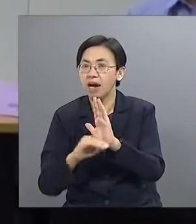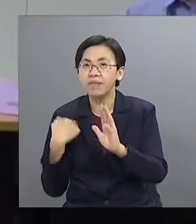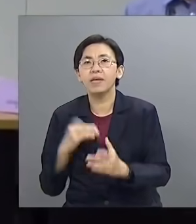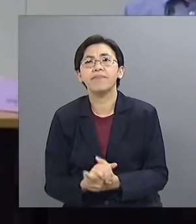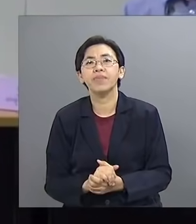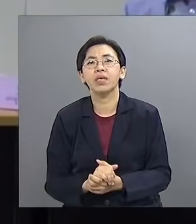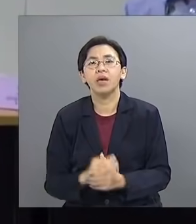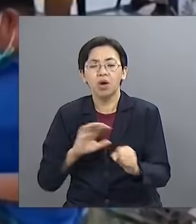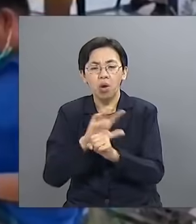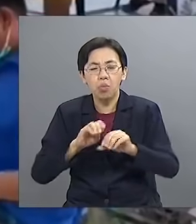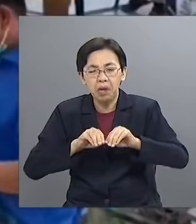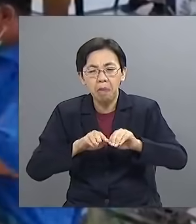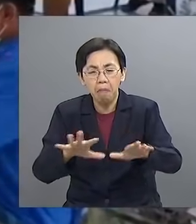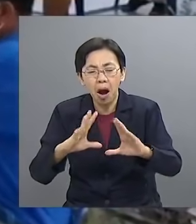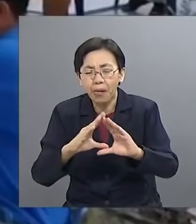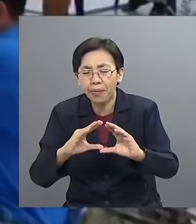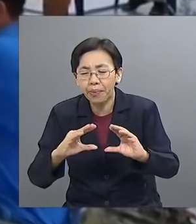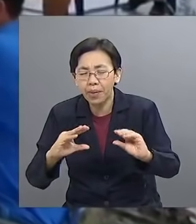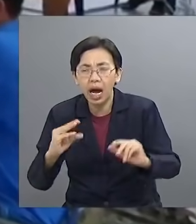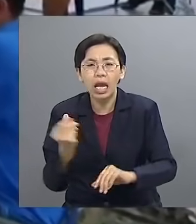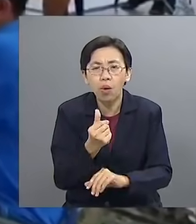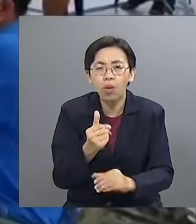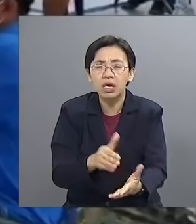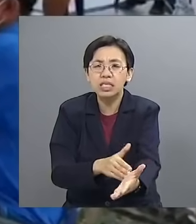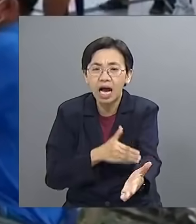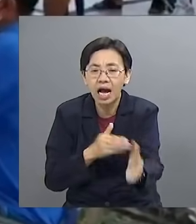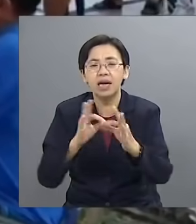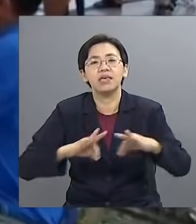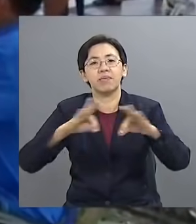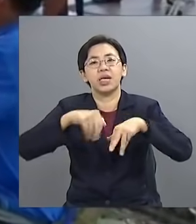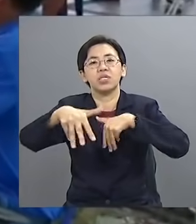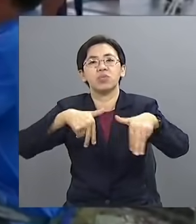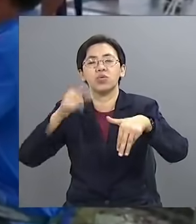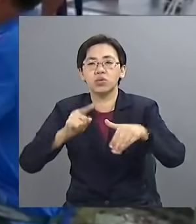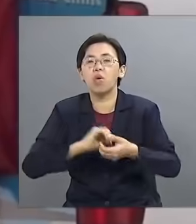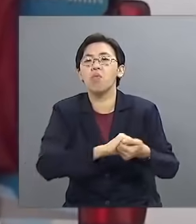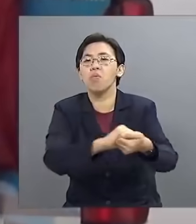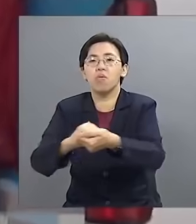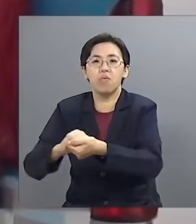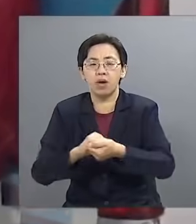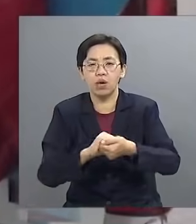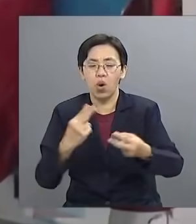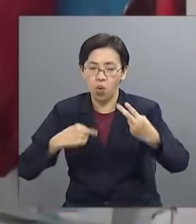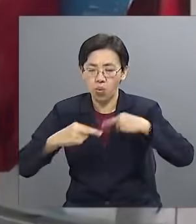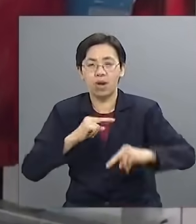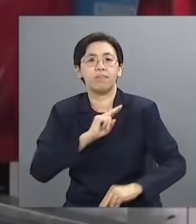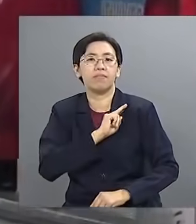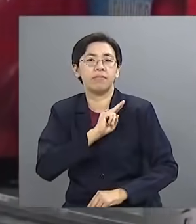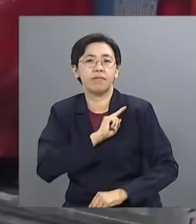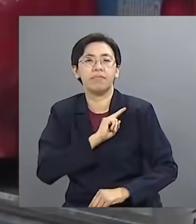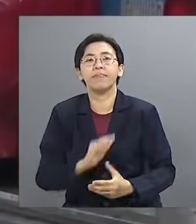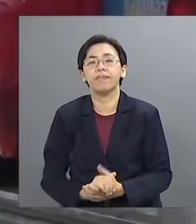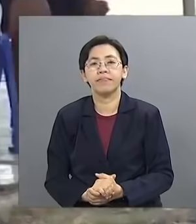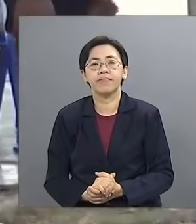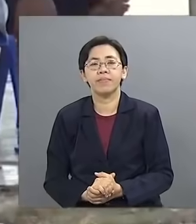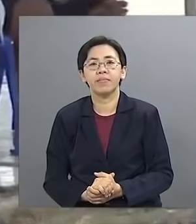นระยองทุกคนต้องช่วยกันดูแลตัวเองลดการออก